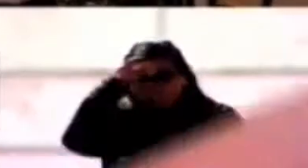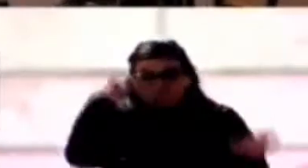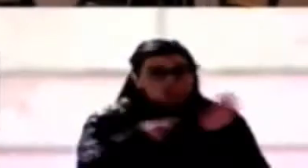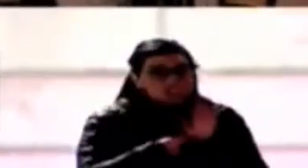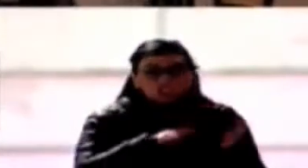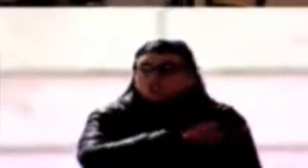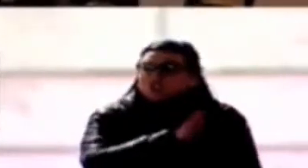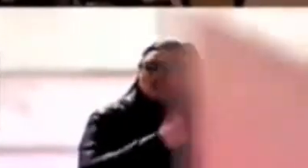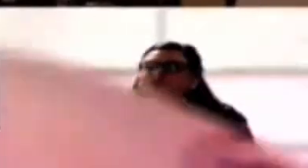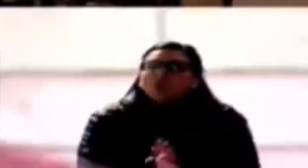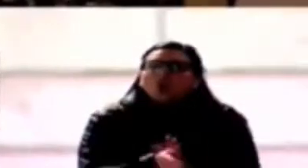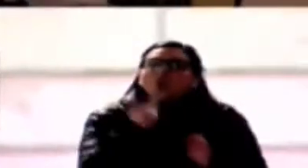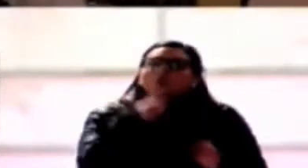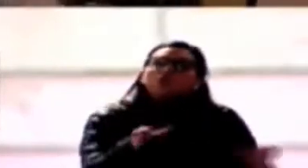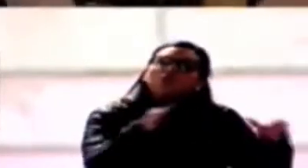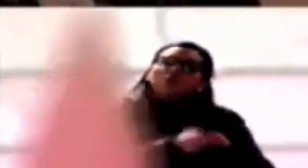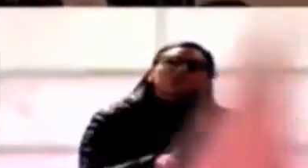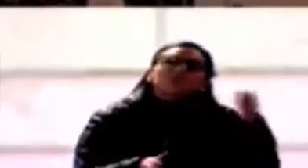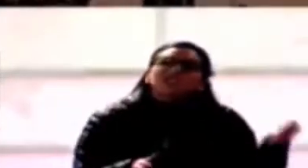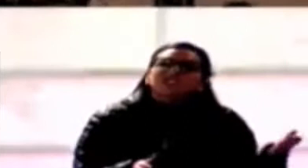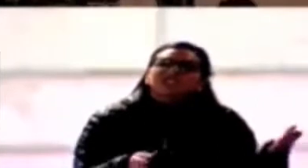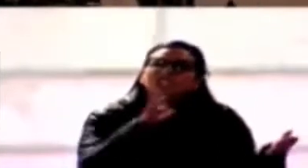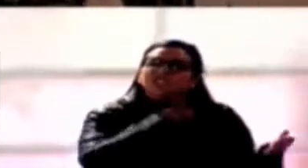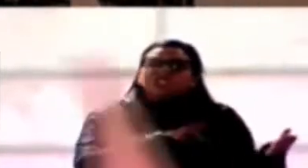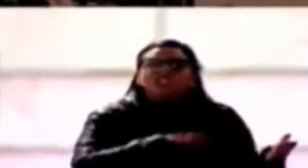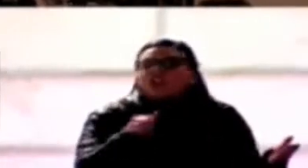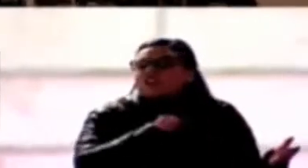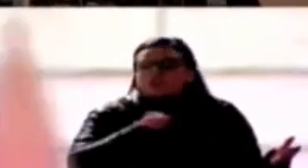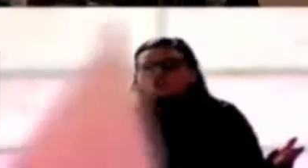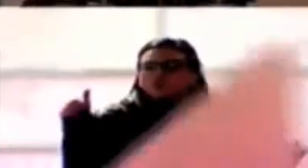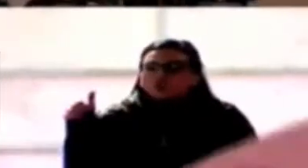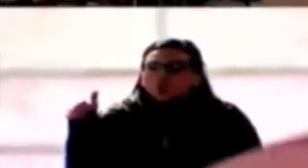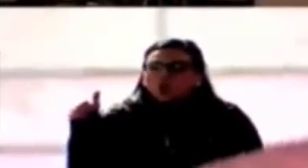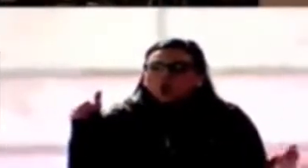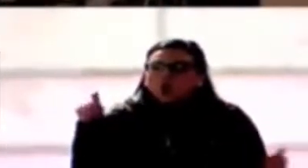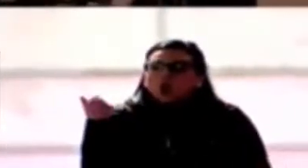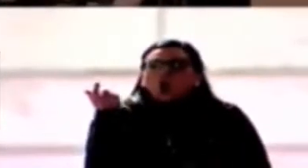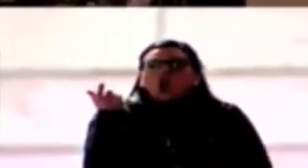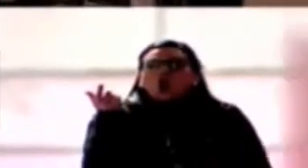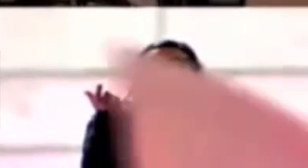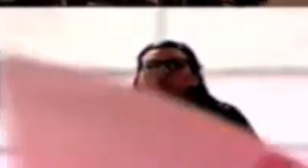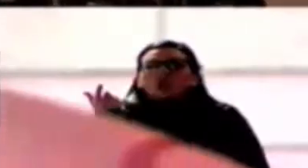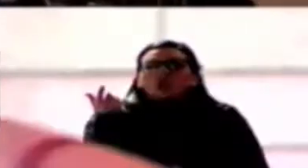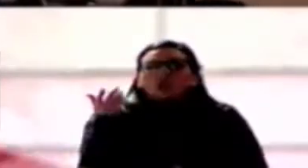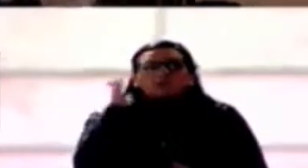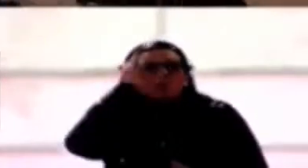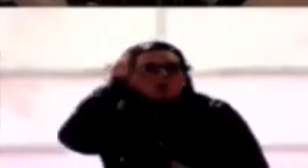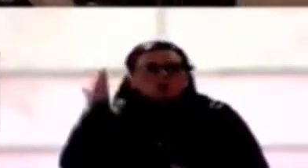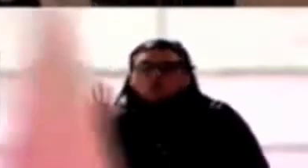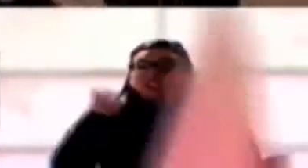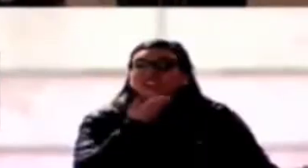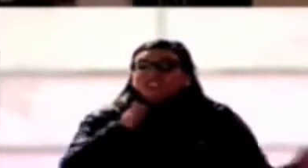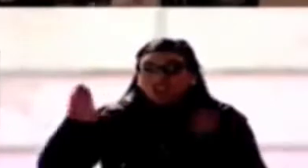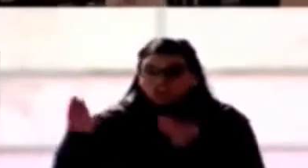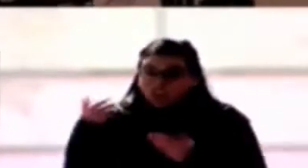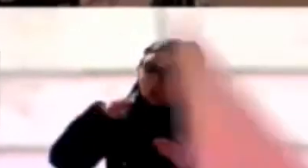diritto, non interessava altro che fare quello che ha fatto, cioè tirare fuori dal fango Berlusconi, perché